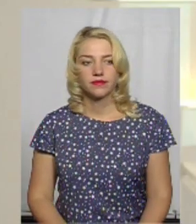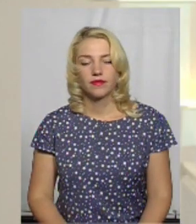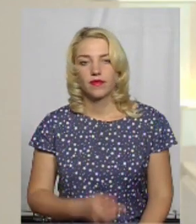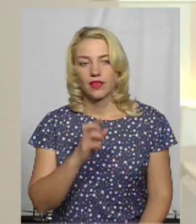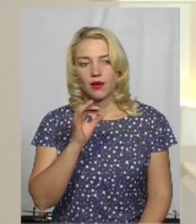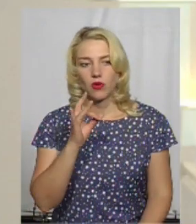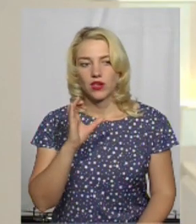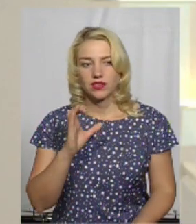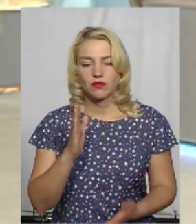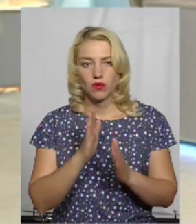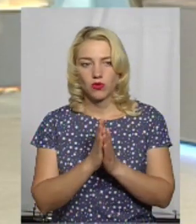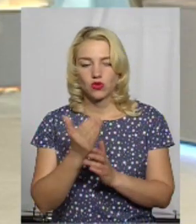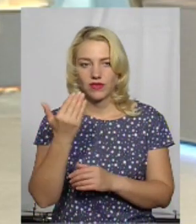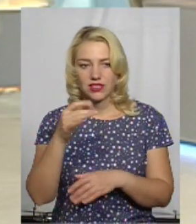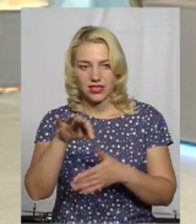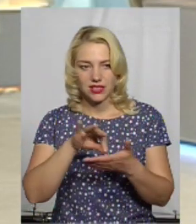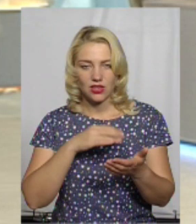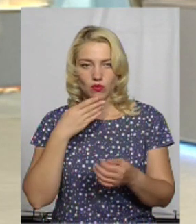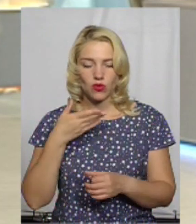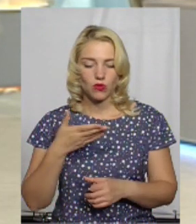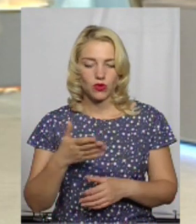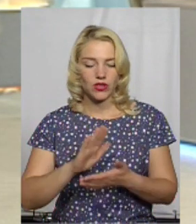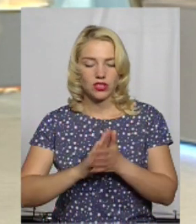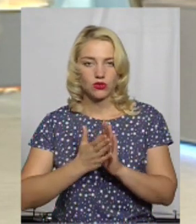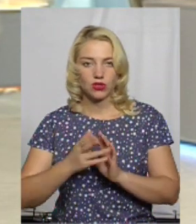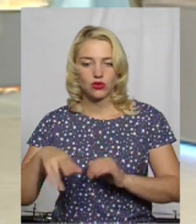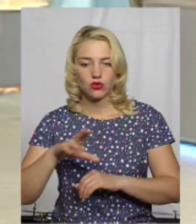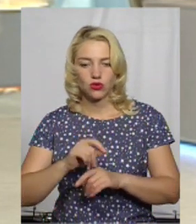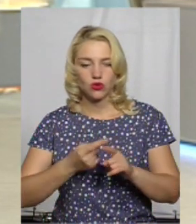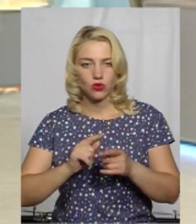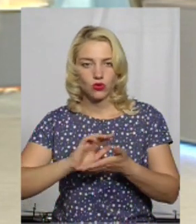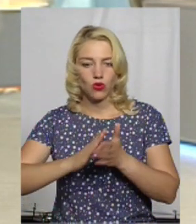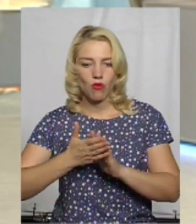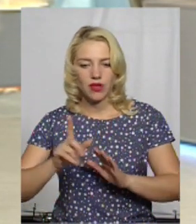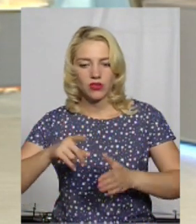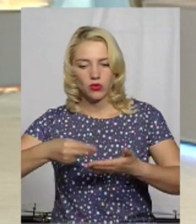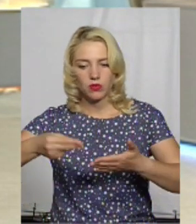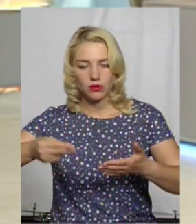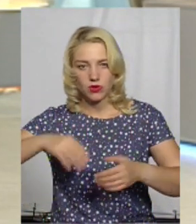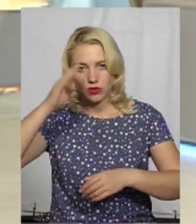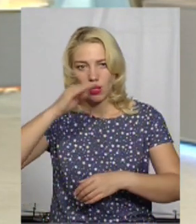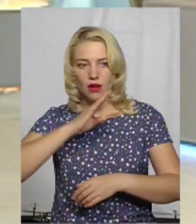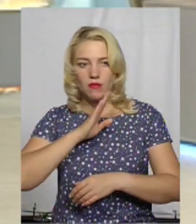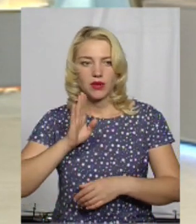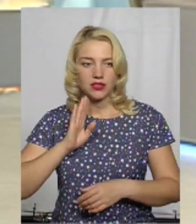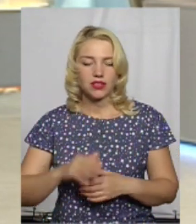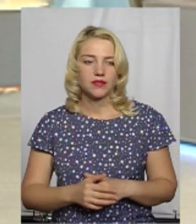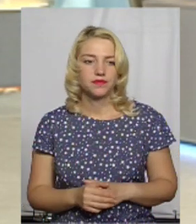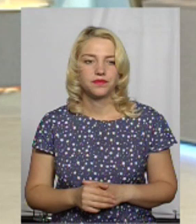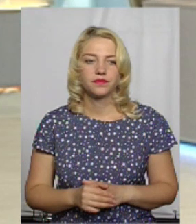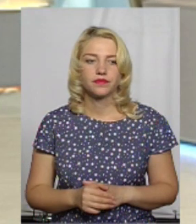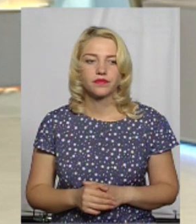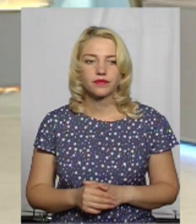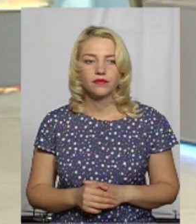Пане Борис, я попрошу вас одразу прокоментувати ситуацію на рахунок того документу, який підписують батьки, таким чином повністю відповідають